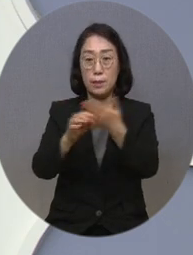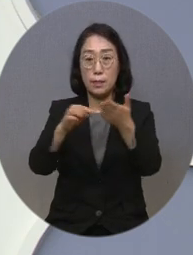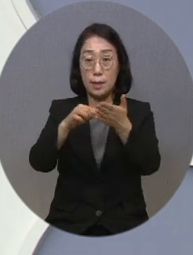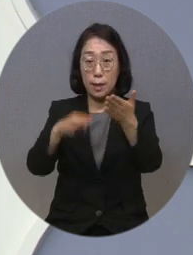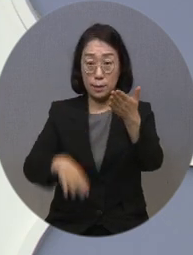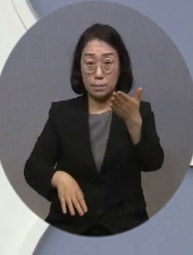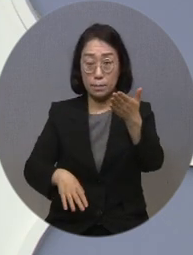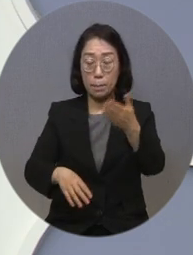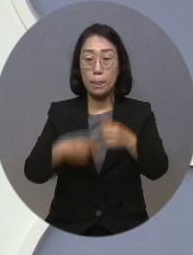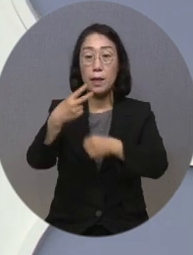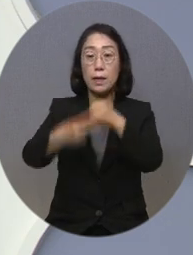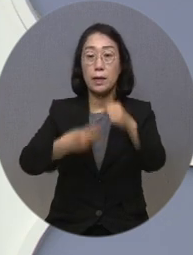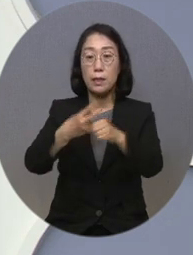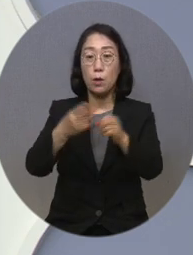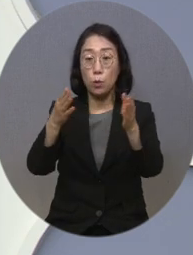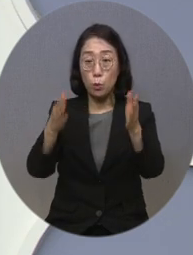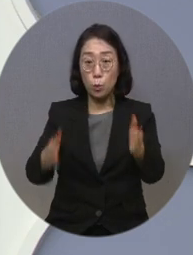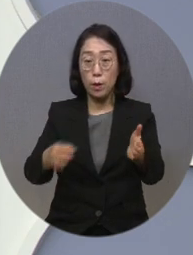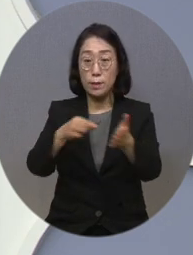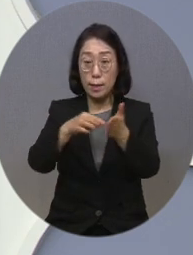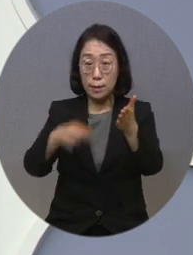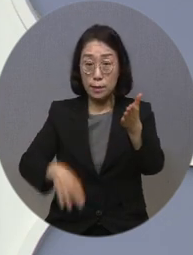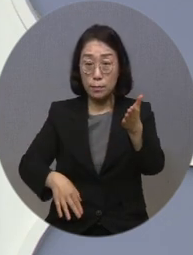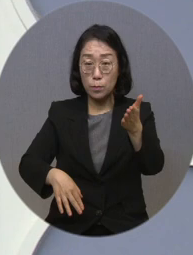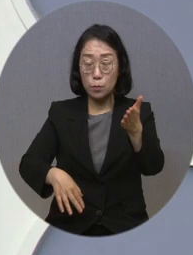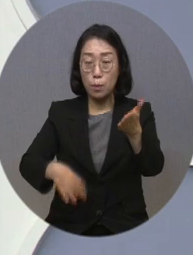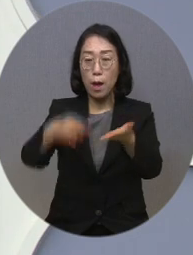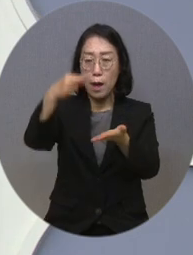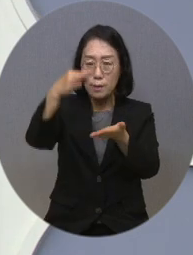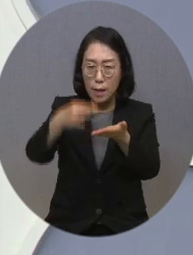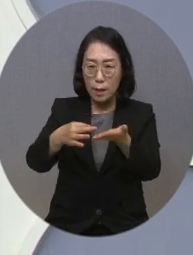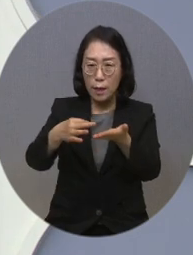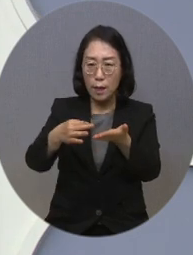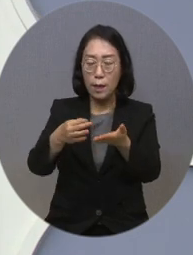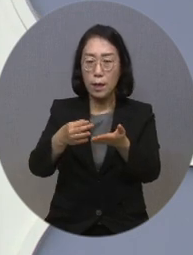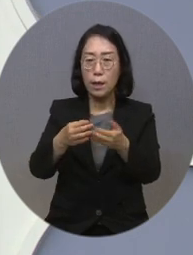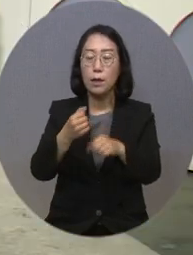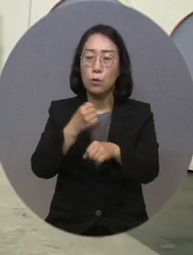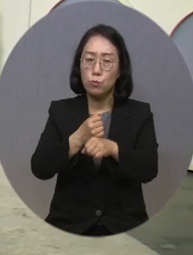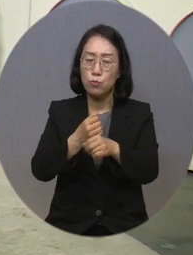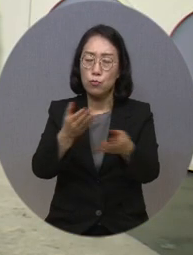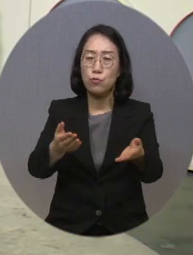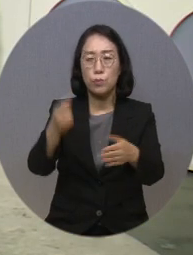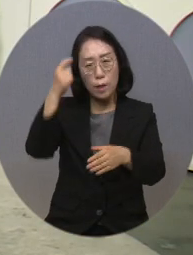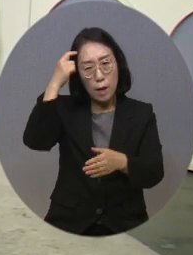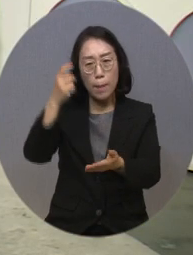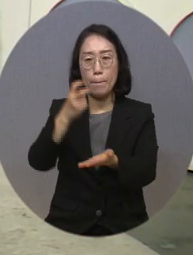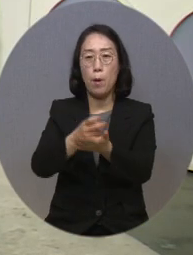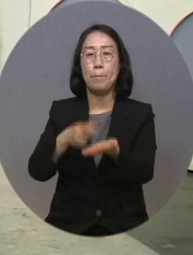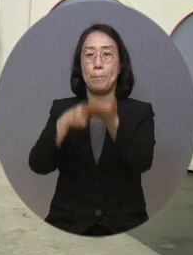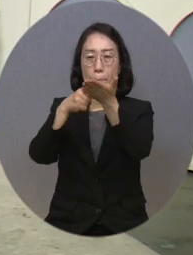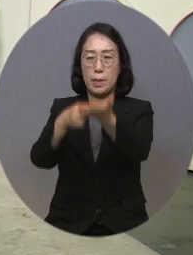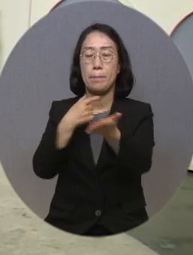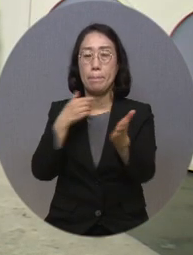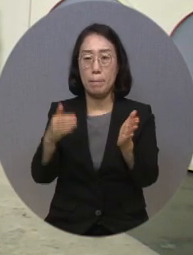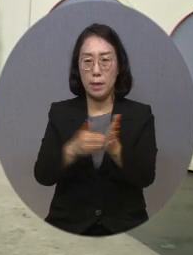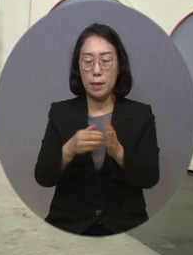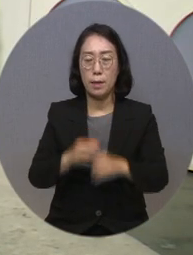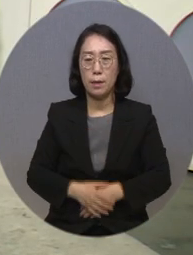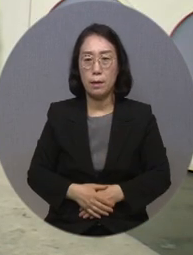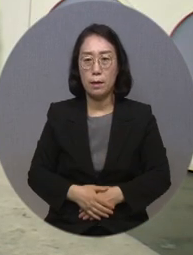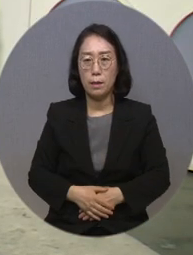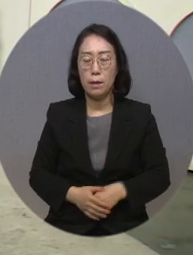그러니까 앞으로 한 2년 동안을 그 유류 가격을 이렇게 낮추는 그런 법안을 제가 제출을 했습니다. 예. 네. 보도에 보니까